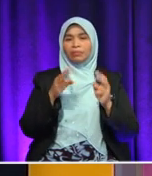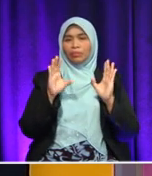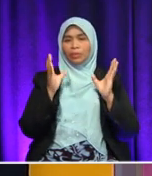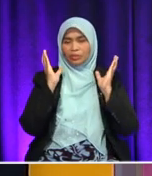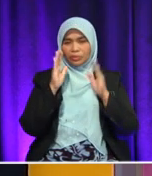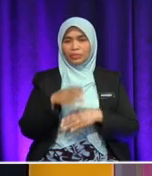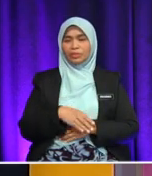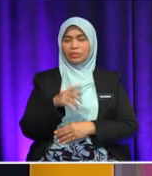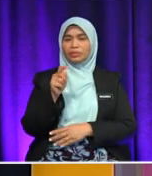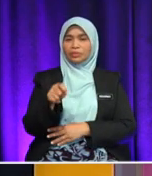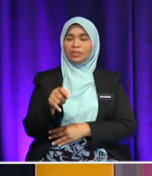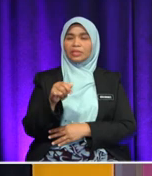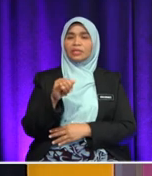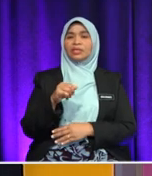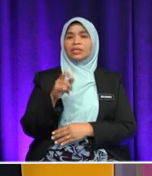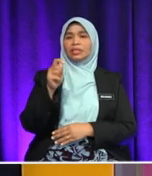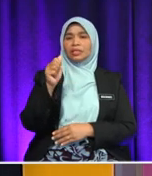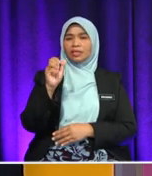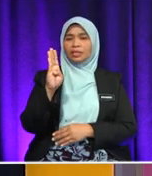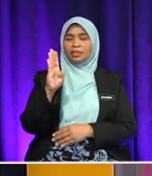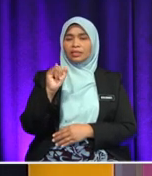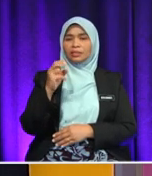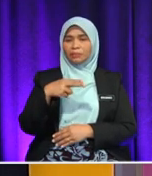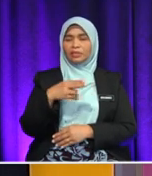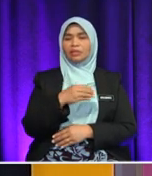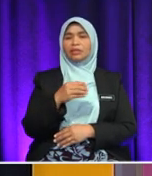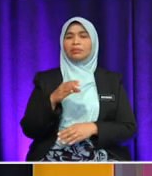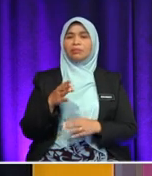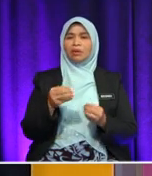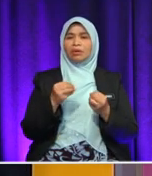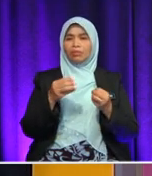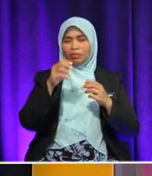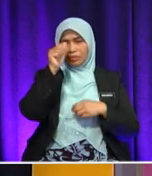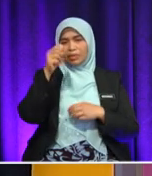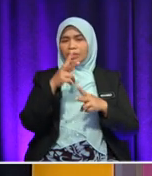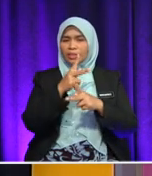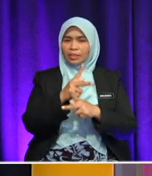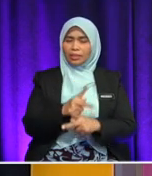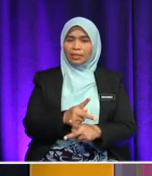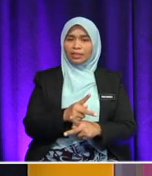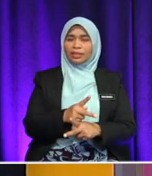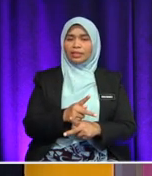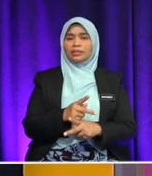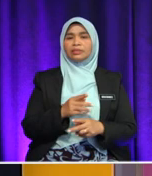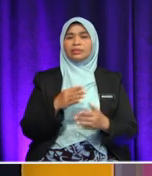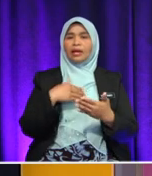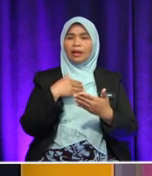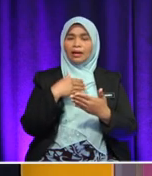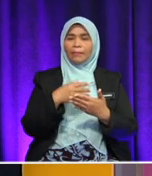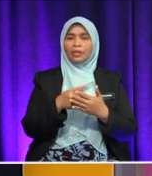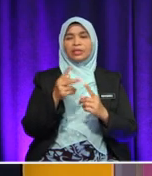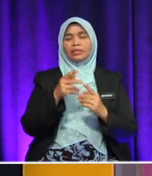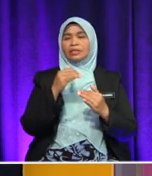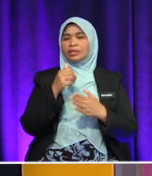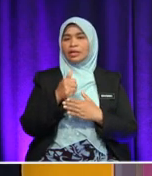menantu mudah-mudahan Allah kekalkan dan mudah-mudahan Allah katakan sampai ke akhir hayat kita ya sampai kita masuk